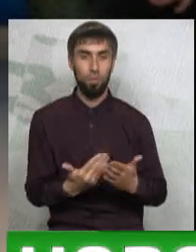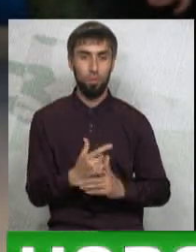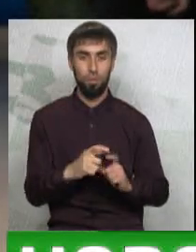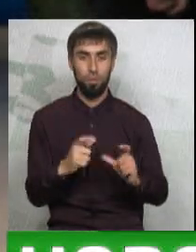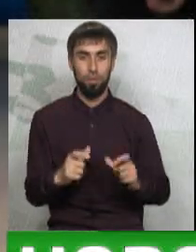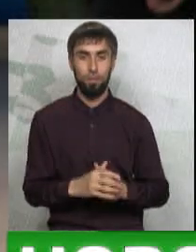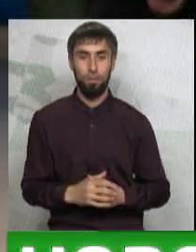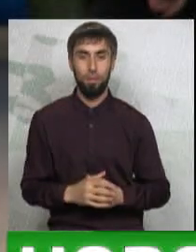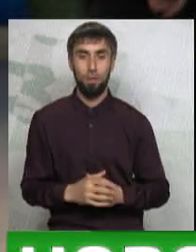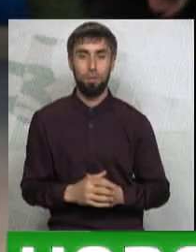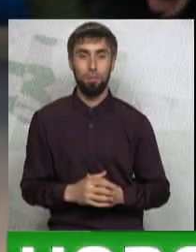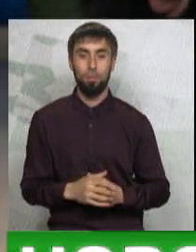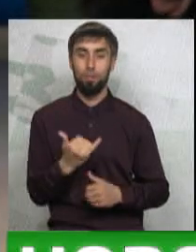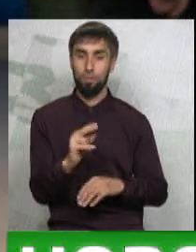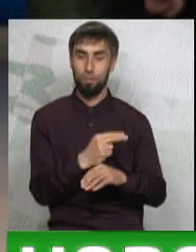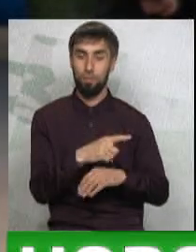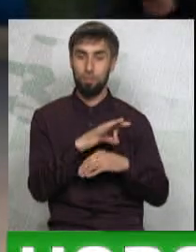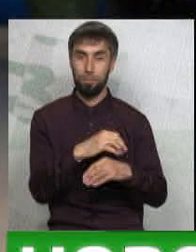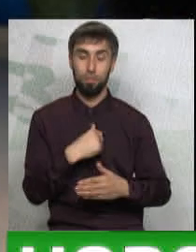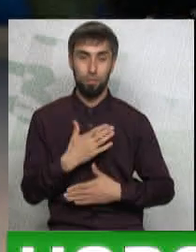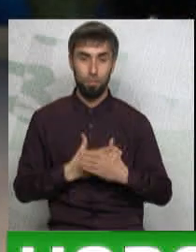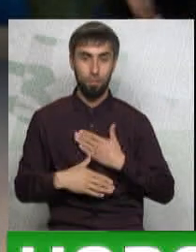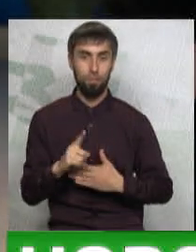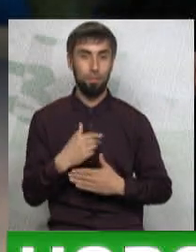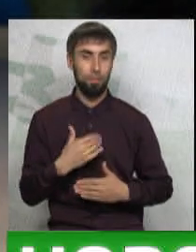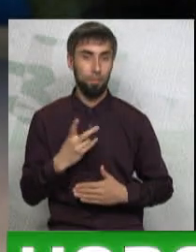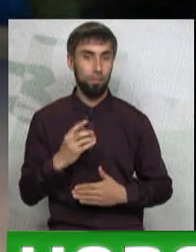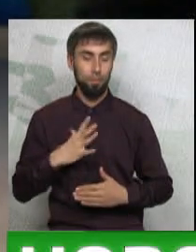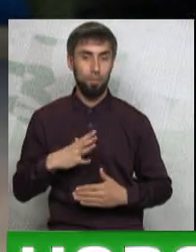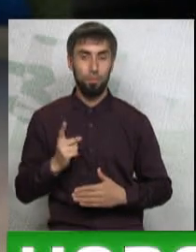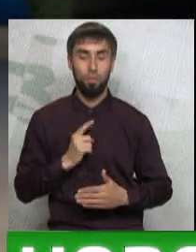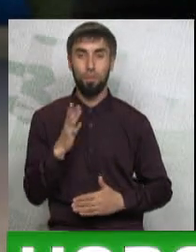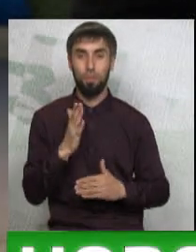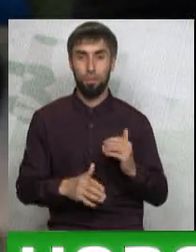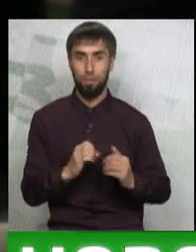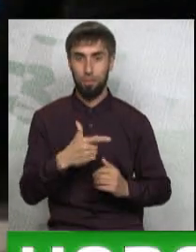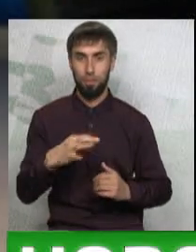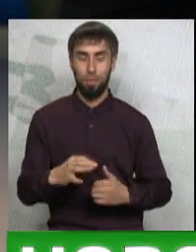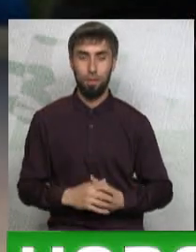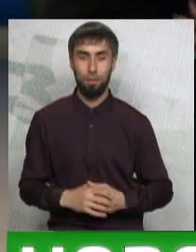ремонт проходит именно сейчас. И мы с нетерпением ждем окончания его.